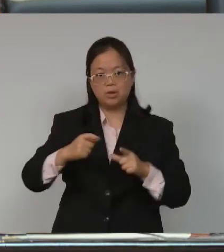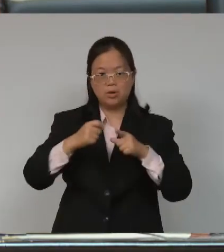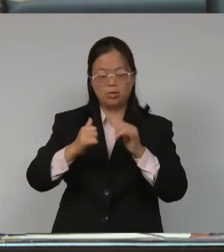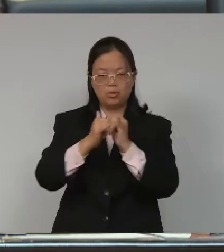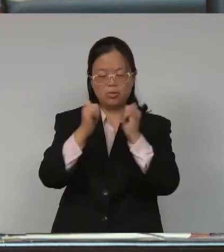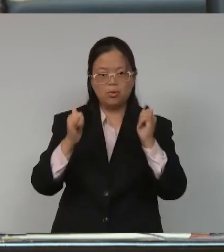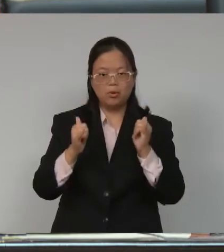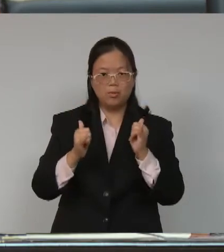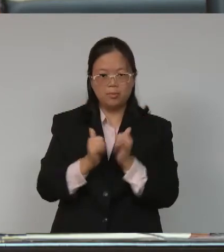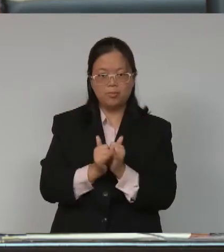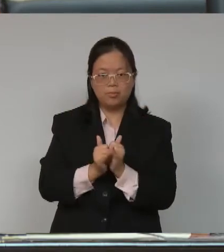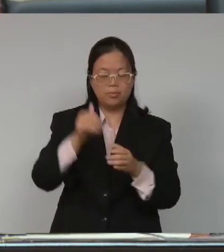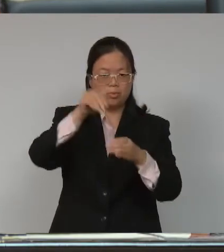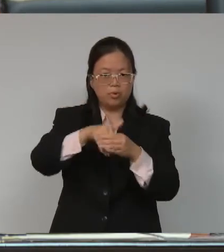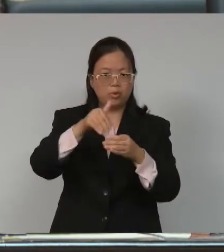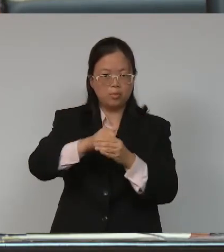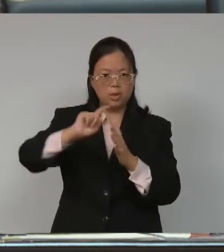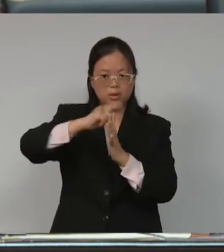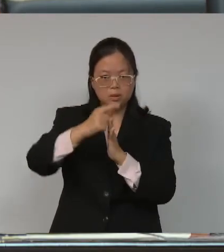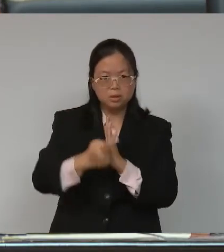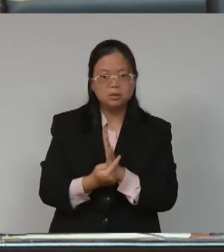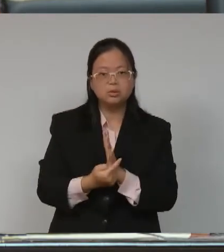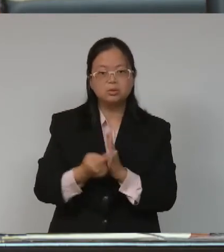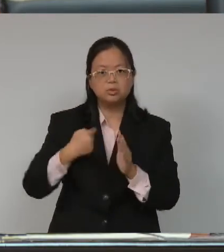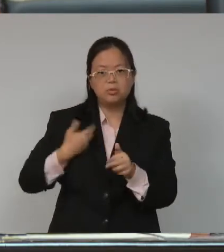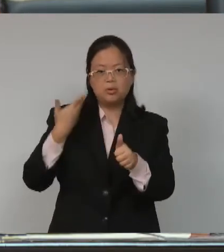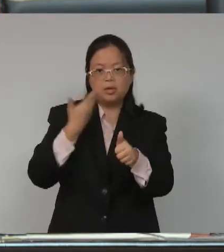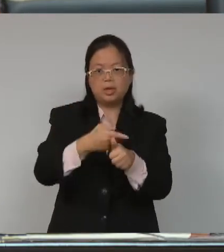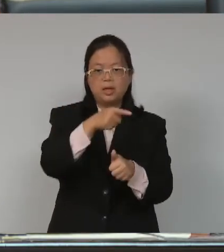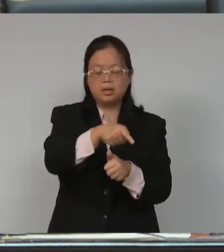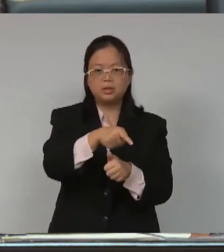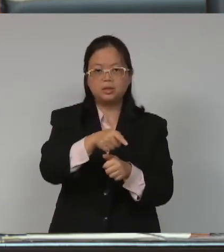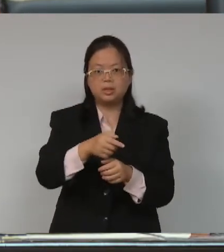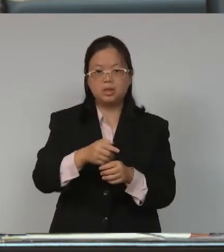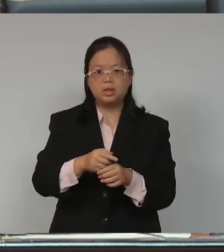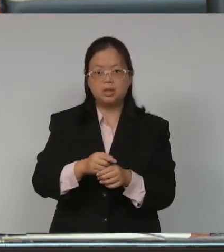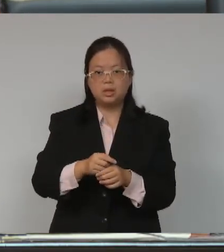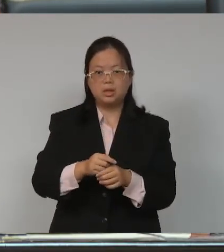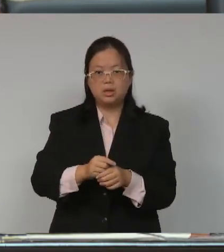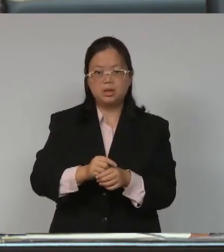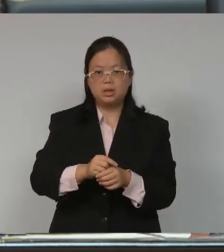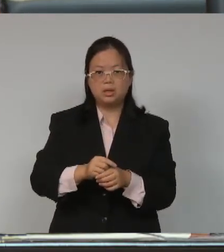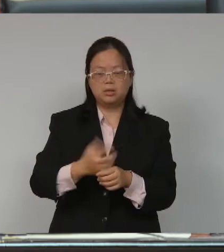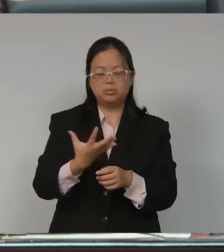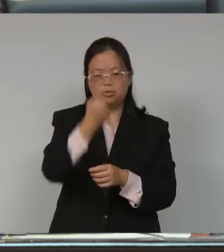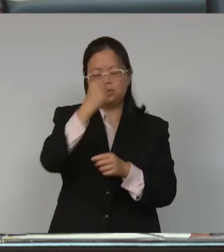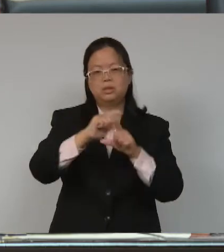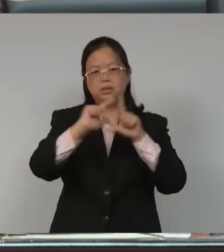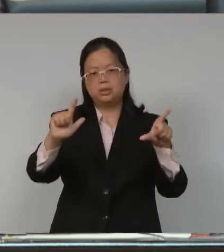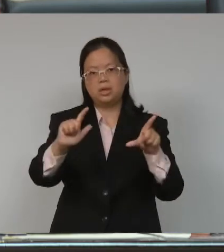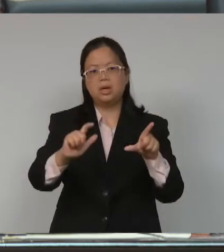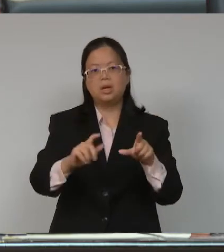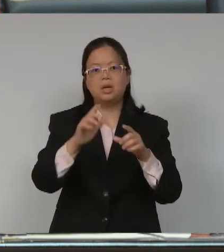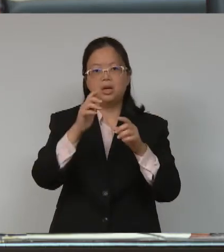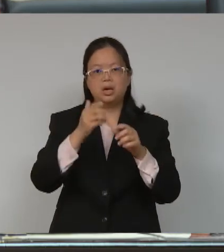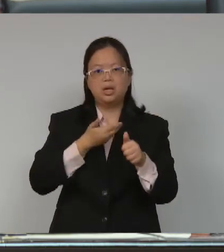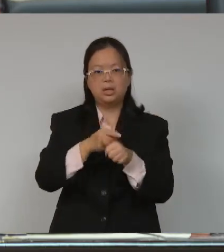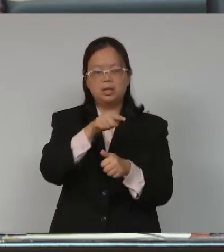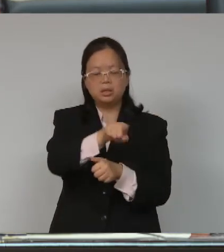下，我们给予提案领衔人的一个议程设定的权利太大，以至于说他有可能就比较容易